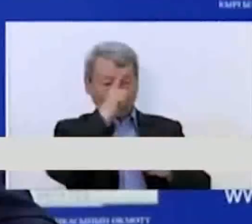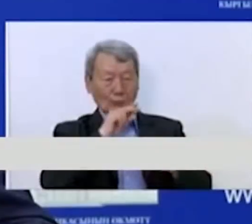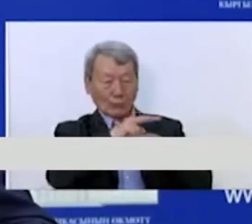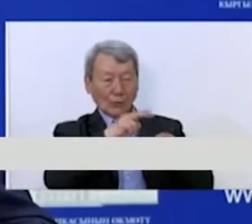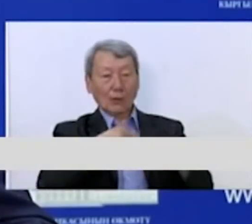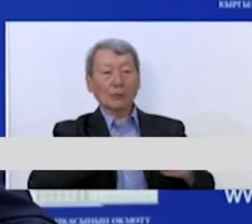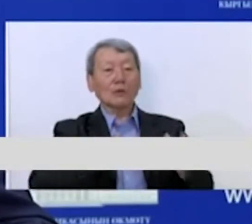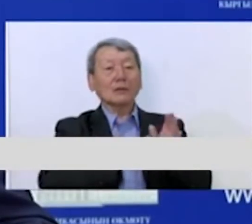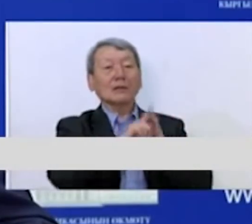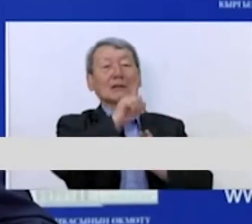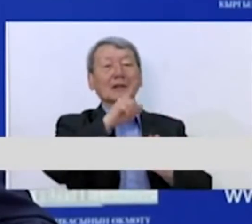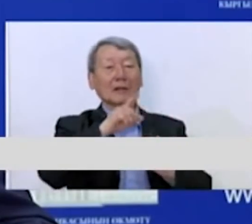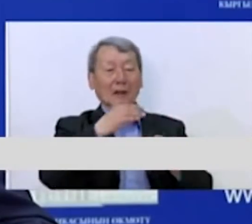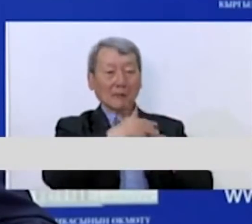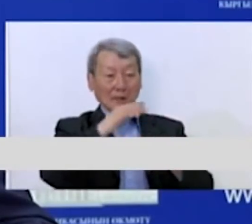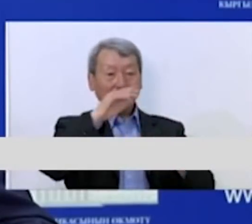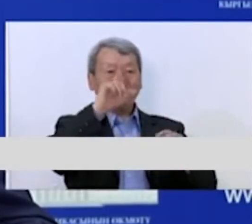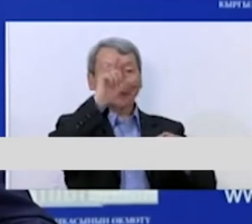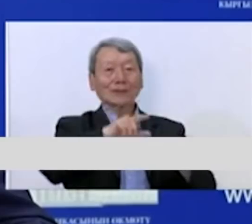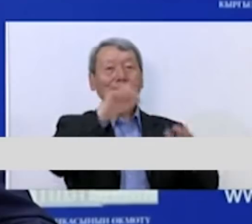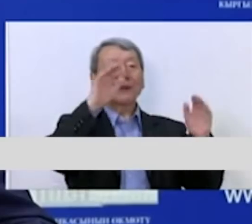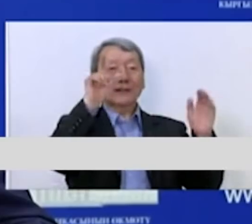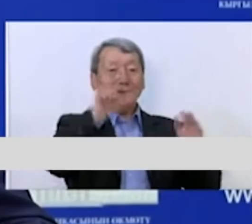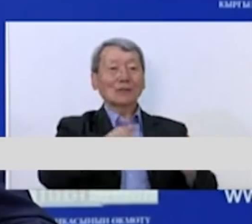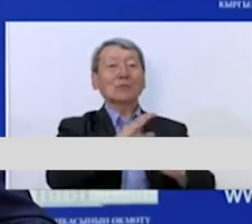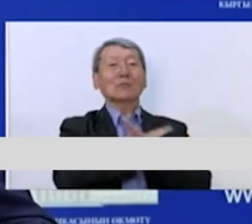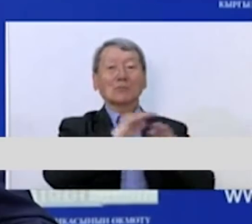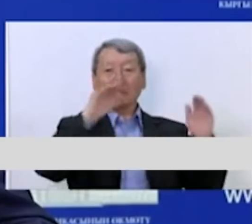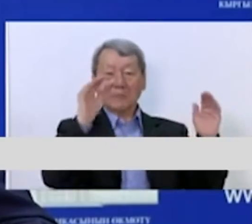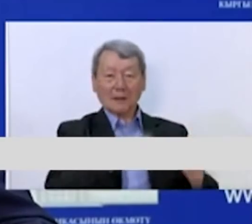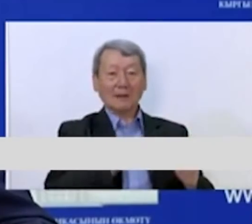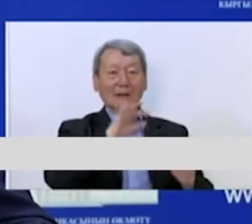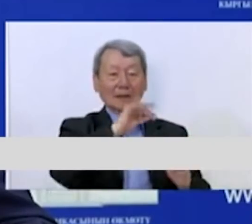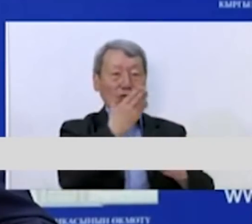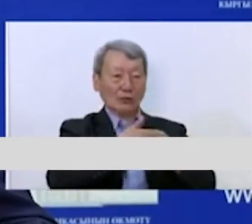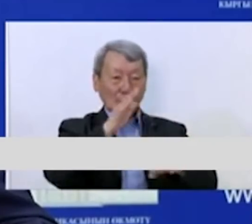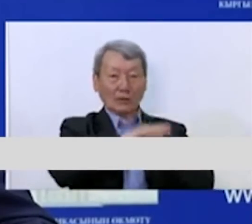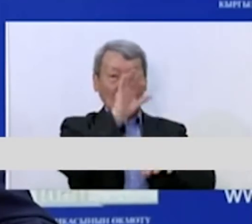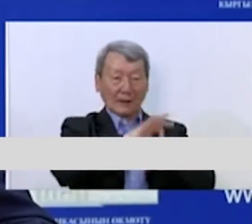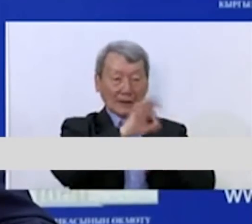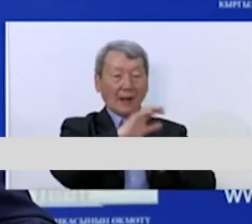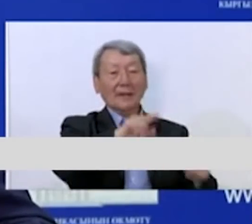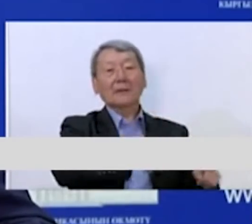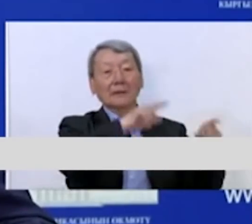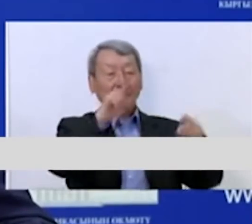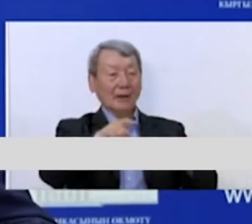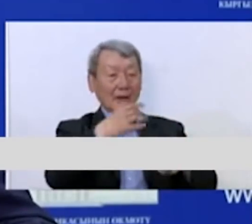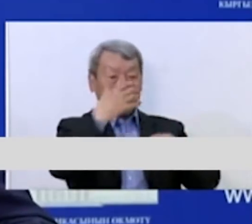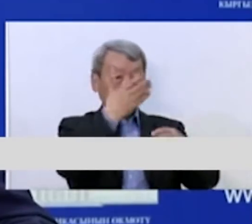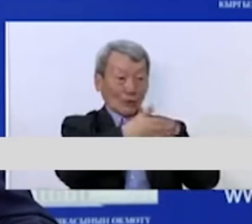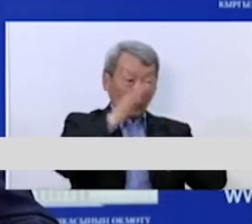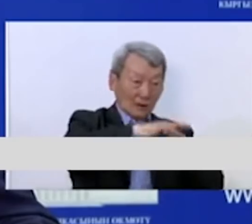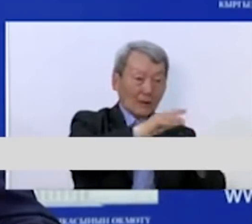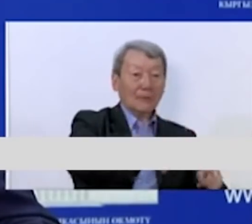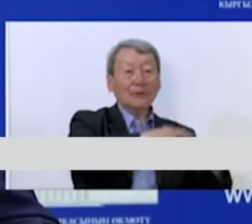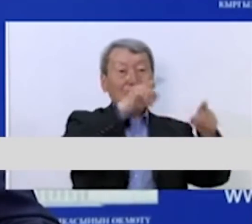белгилүү. У нас низкие результаты смертности. И многие тяжелые больные, они перешли из категории тяжелых